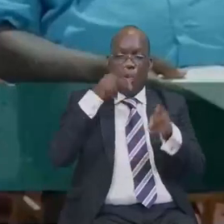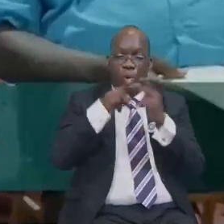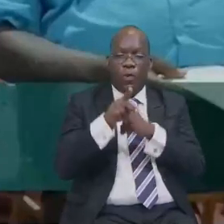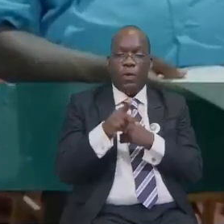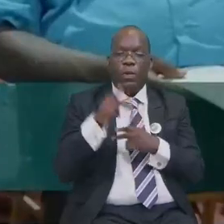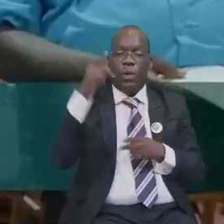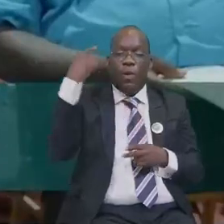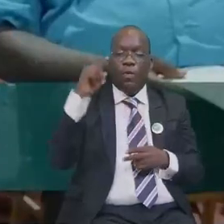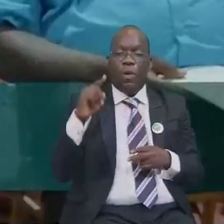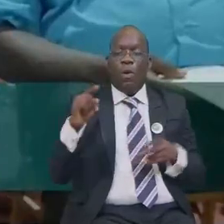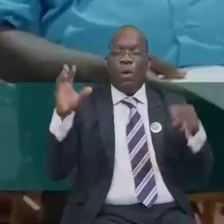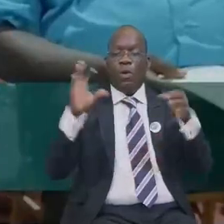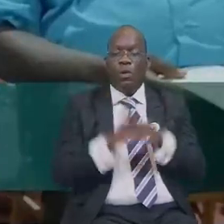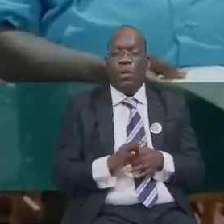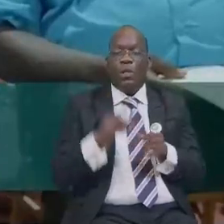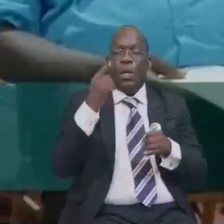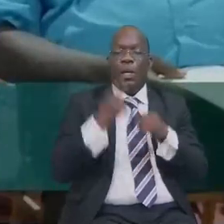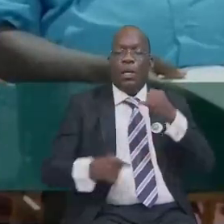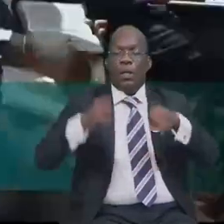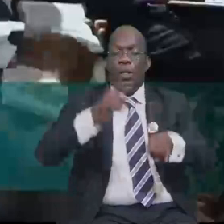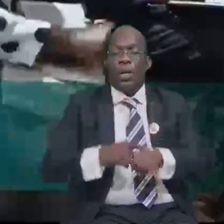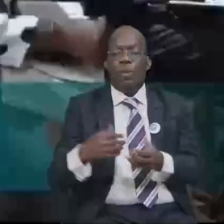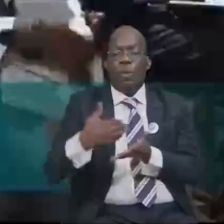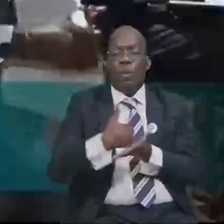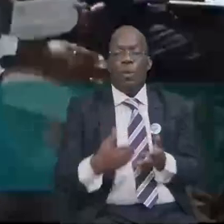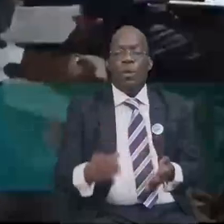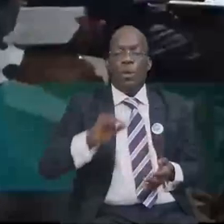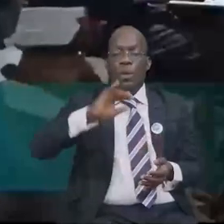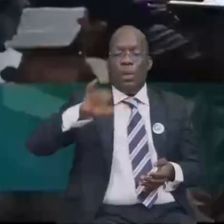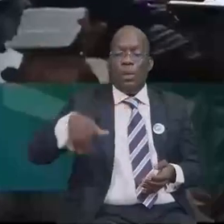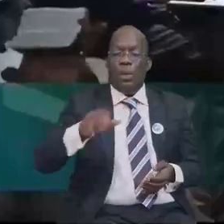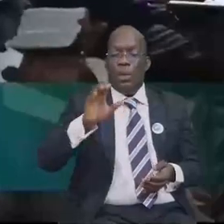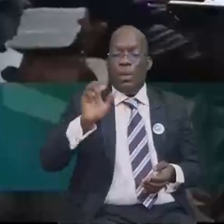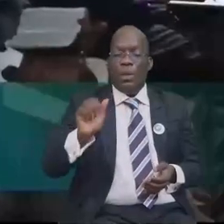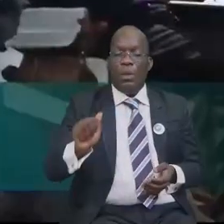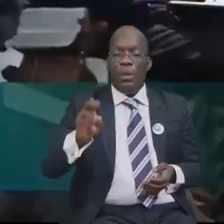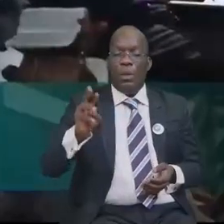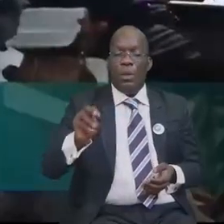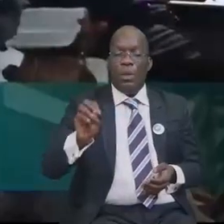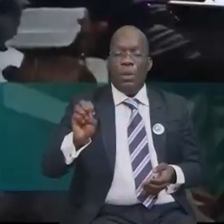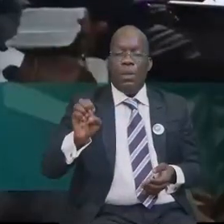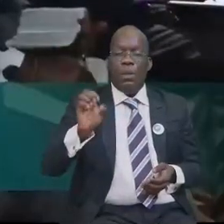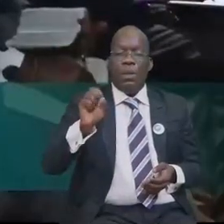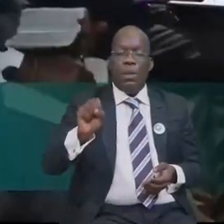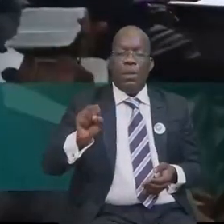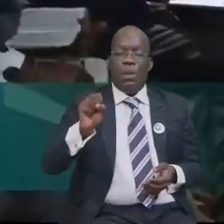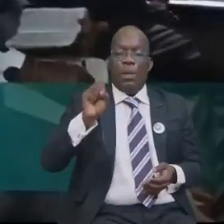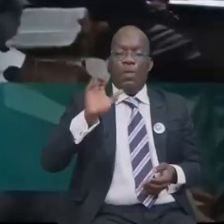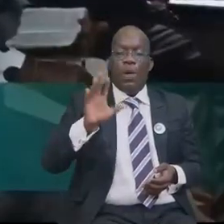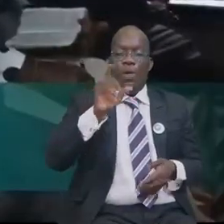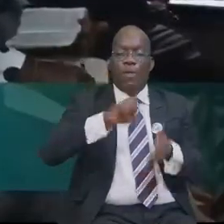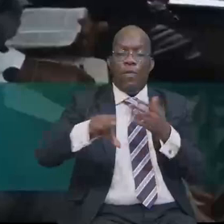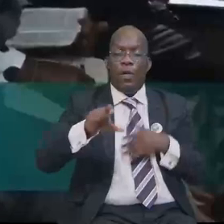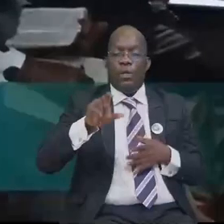temps. En Jacques chapitre 5, verset 16. Jacques 5,